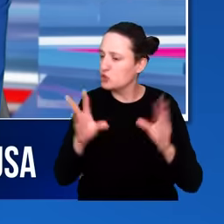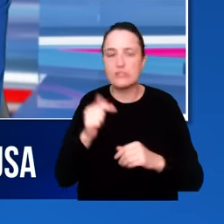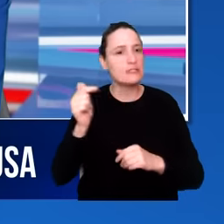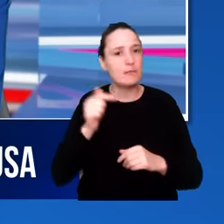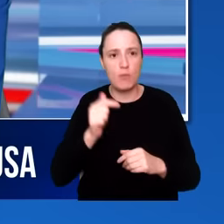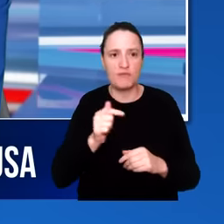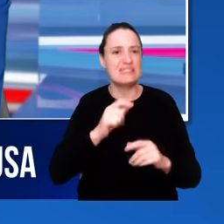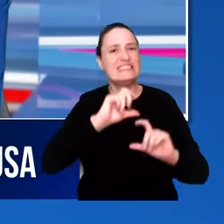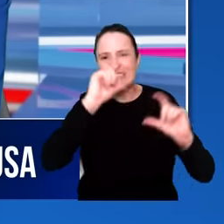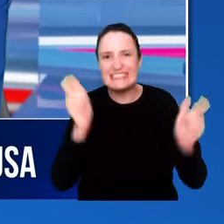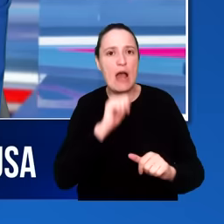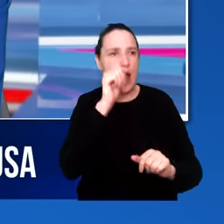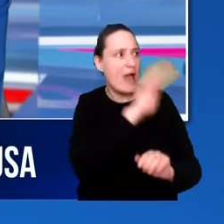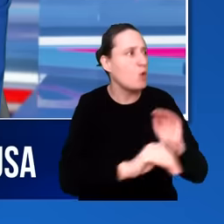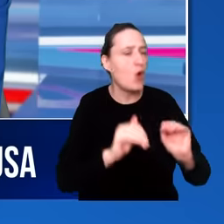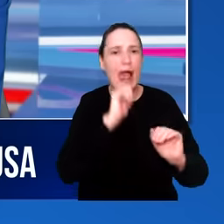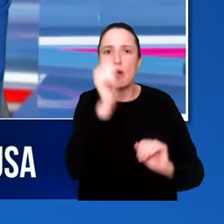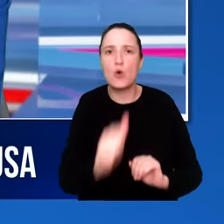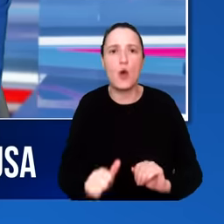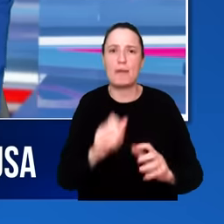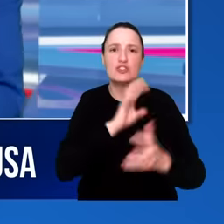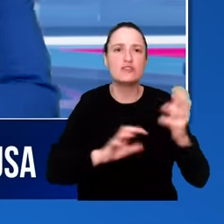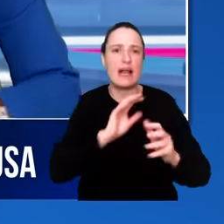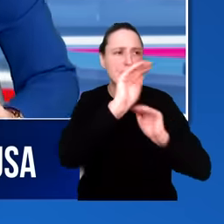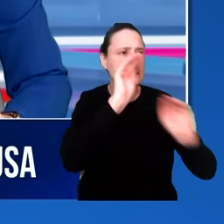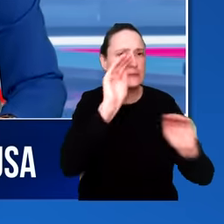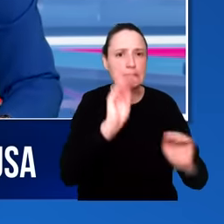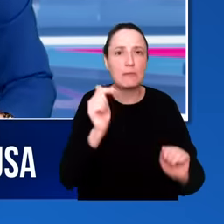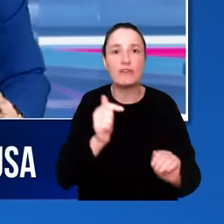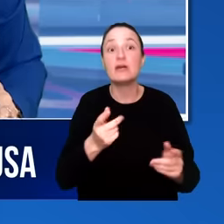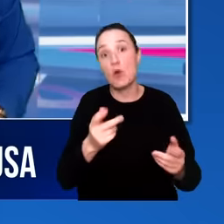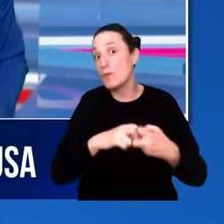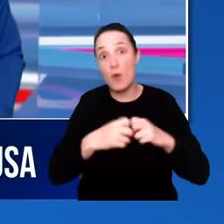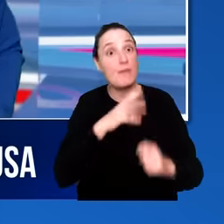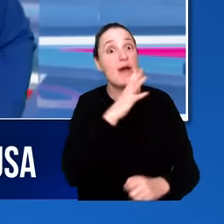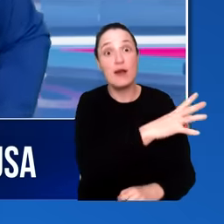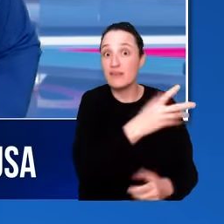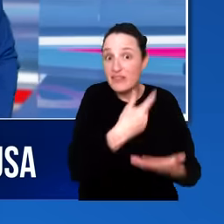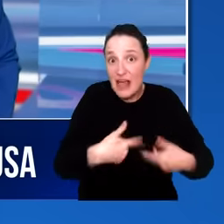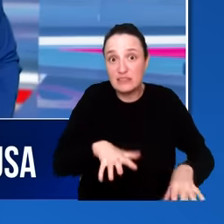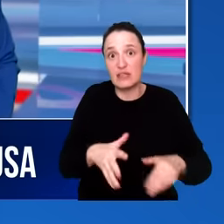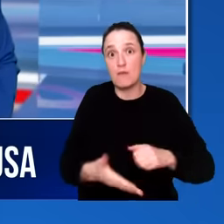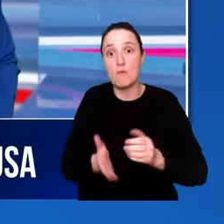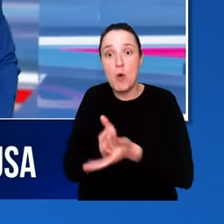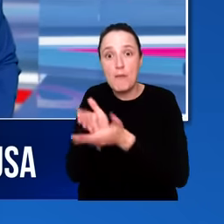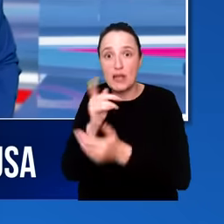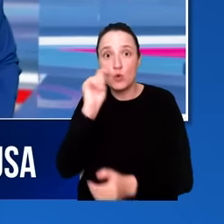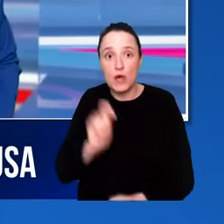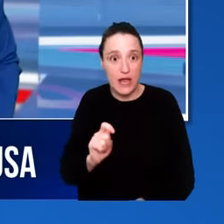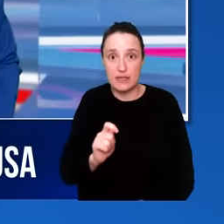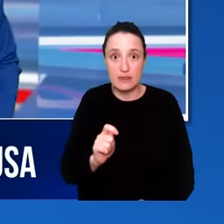całą Europę i świat. W tej chwili dużym problemem jest to, że Stany Zjednoczone nie chcą pomagać Ukrainie. I tu niestety,